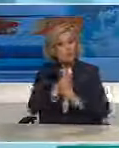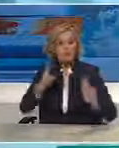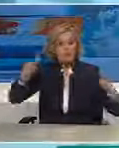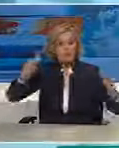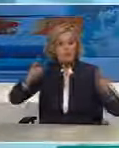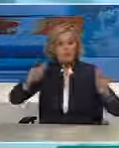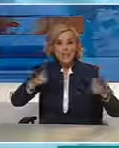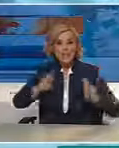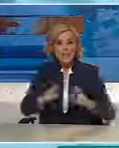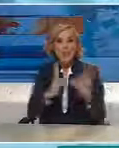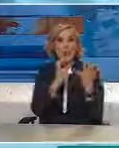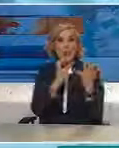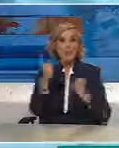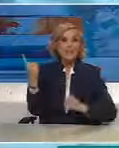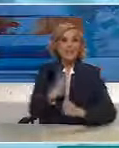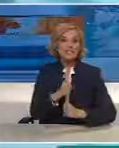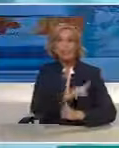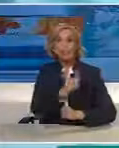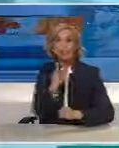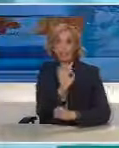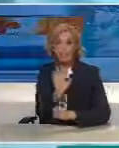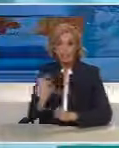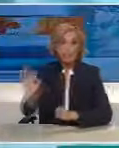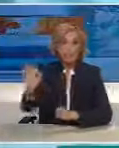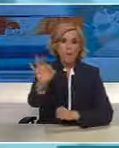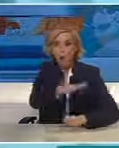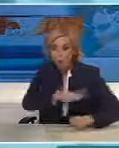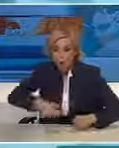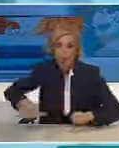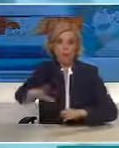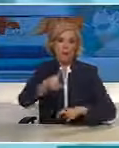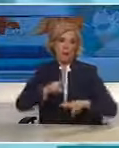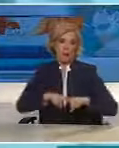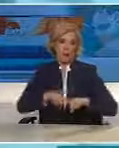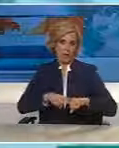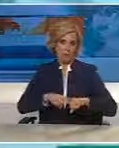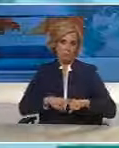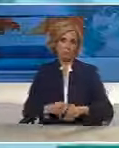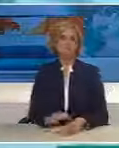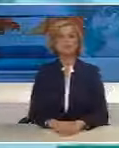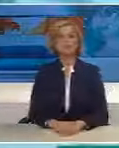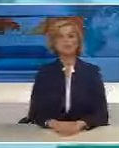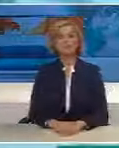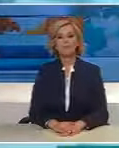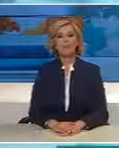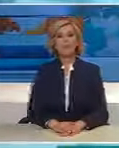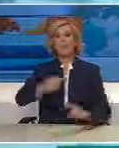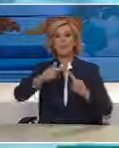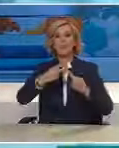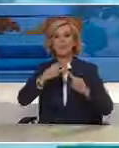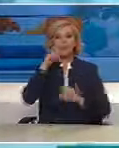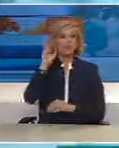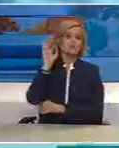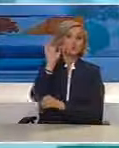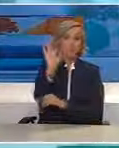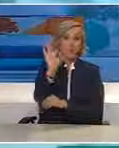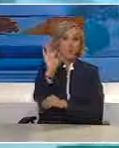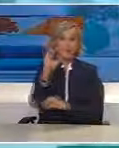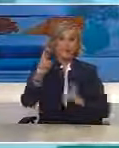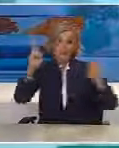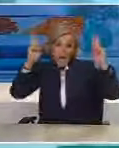πάνω τη διασπορά της νόσου στην κοινότητά μας. Ένας άλλος στόχος επιτήρησης παραμένει η ανίχνευση και ο περιορισμός επιδημιών